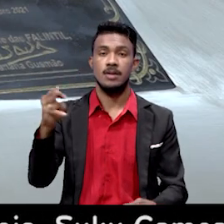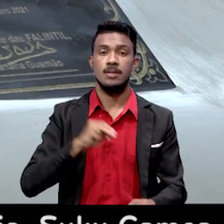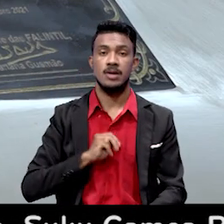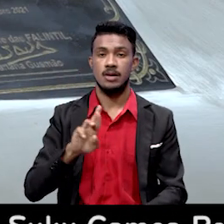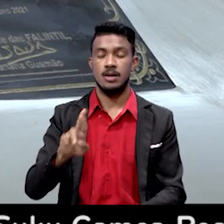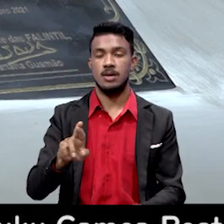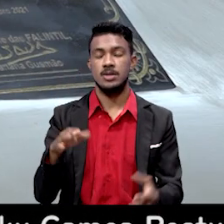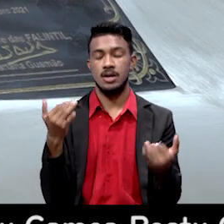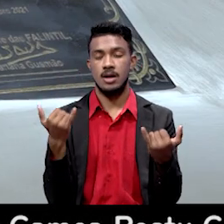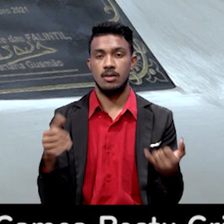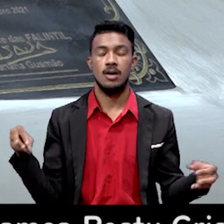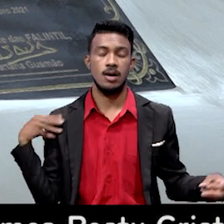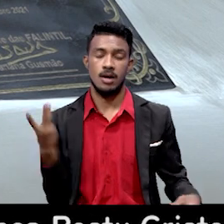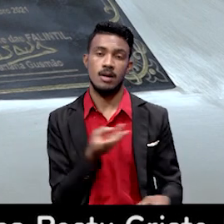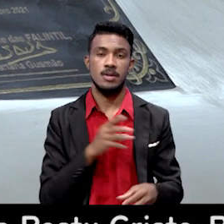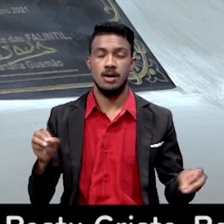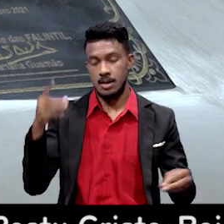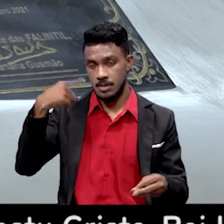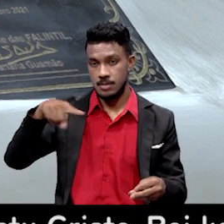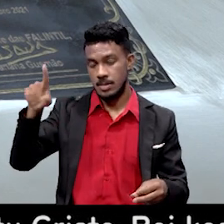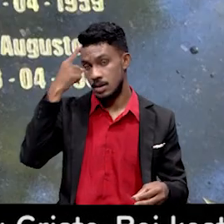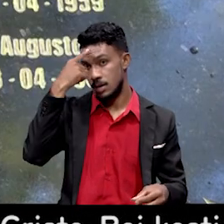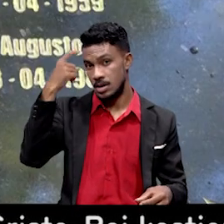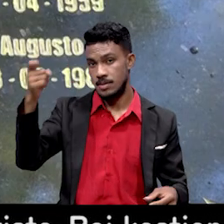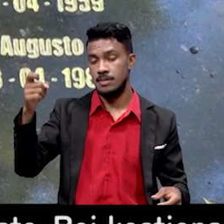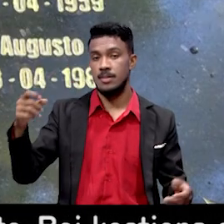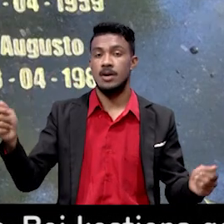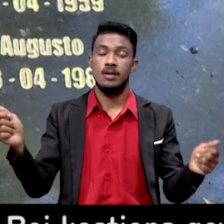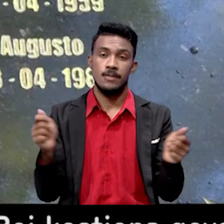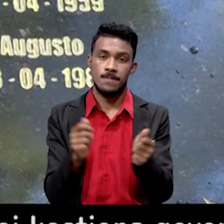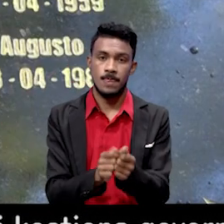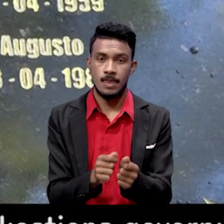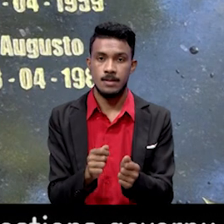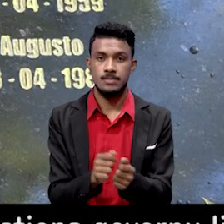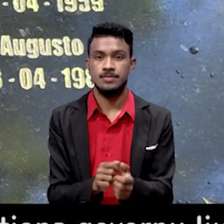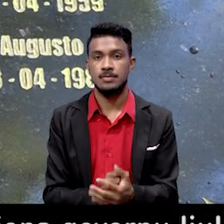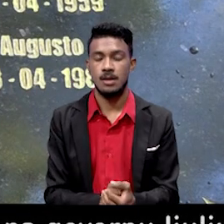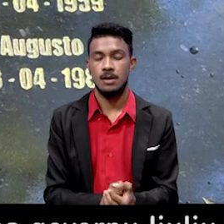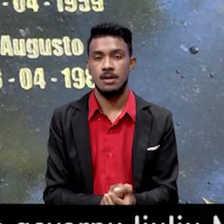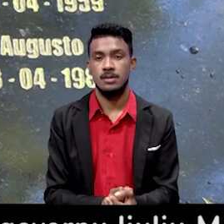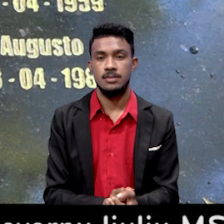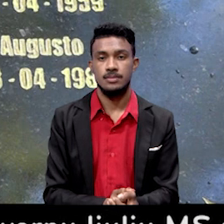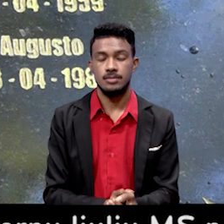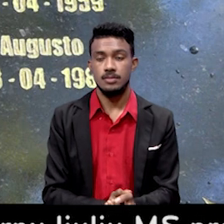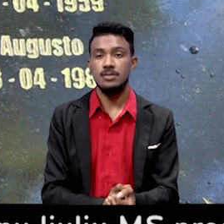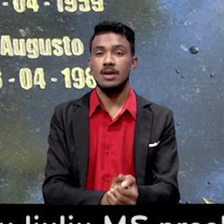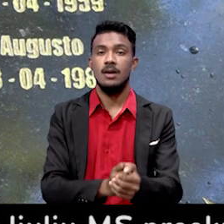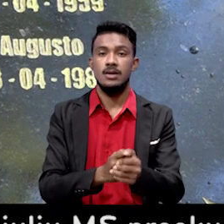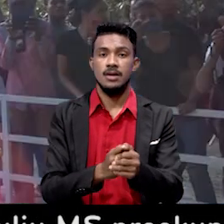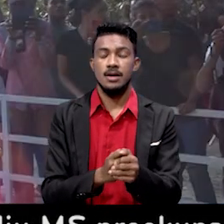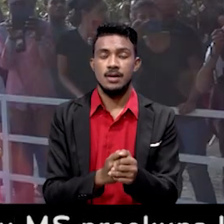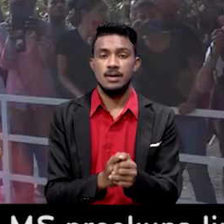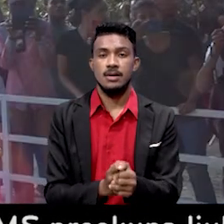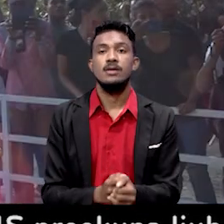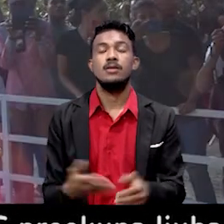ni ami la ala ami la ba. Anta go grasa ni maromak ni nian. Ko ba mate sira ni niklamat. Loke abu nana